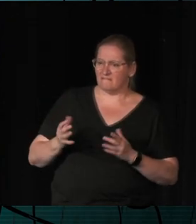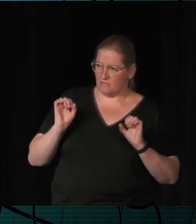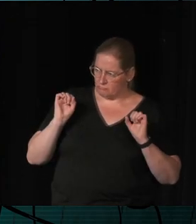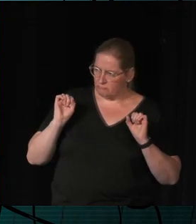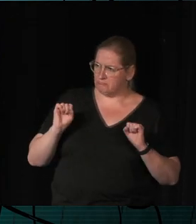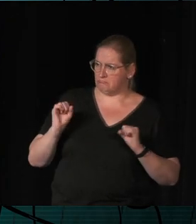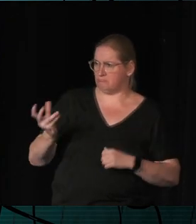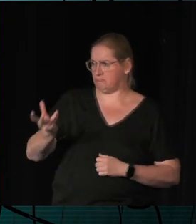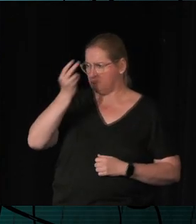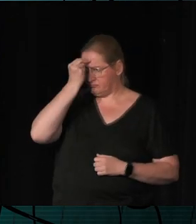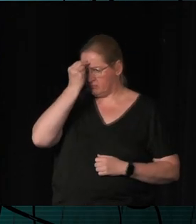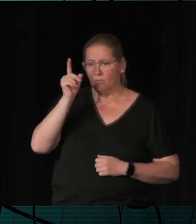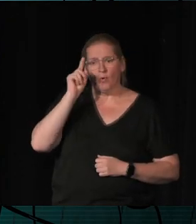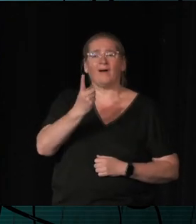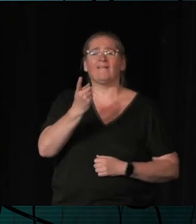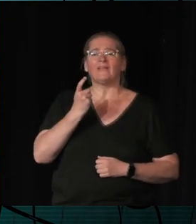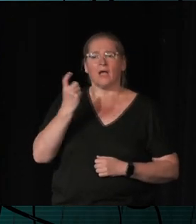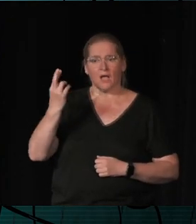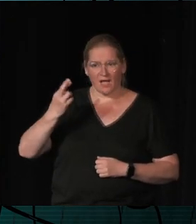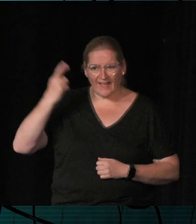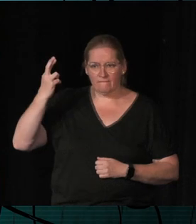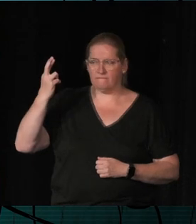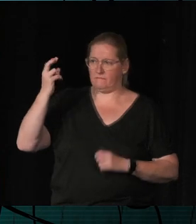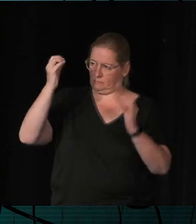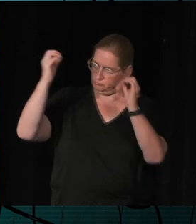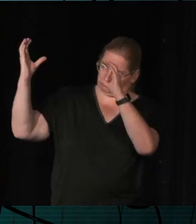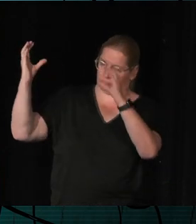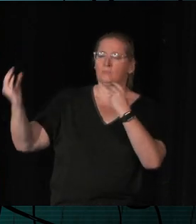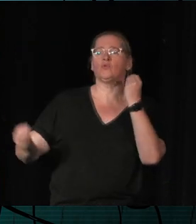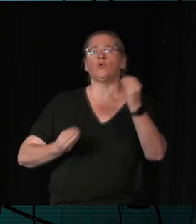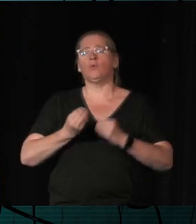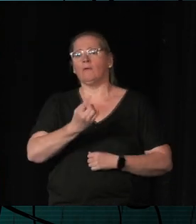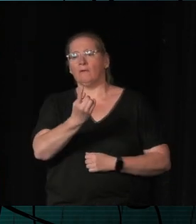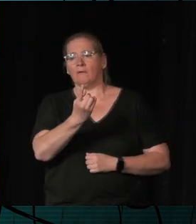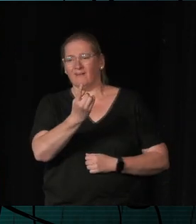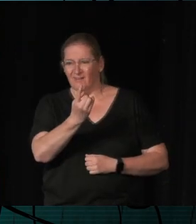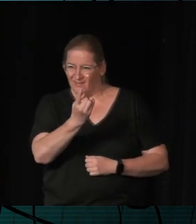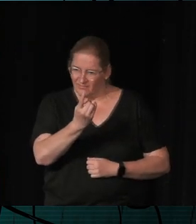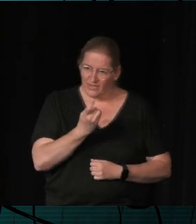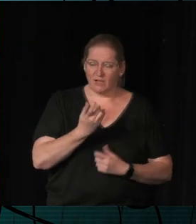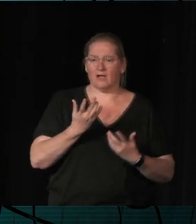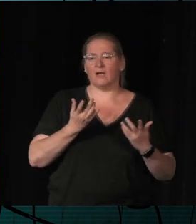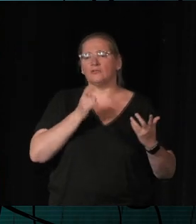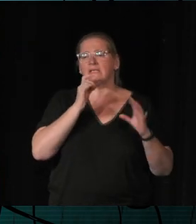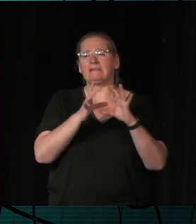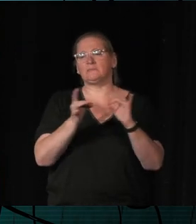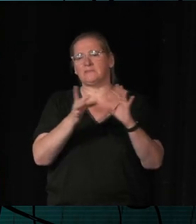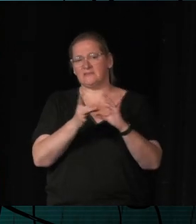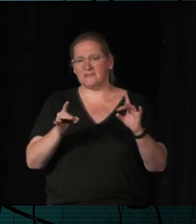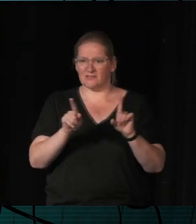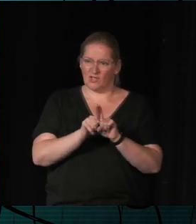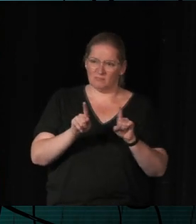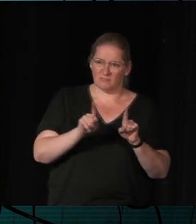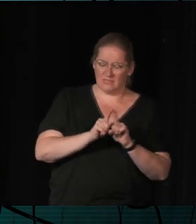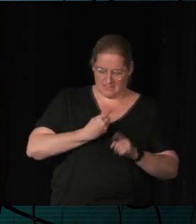prennent lieu soit dans un rêve, soit dans une sorte de réification, comme je disais tout à l'heure, de quelque chose de